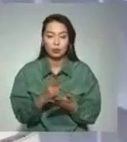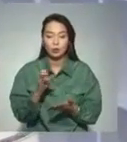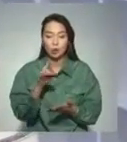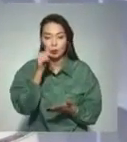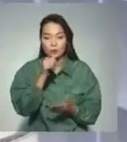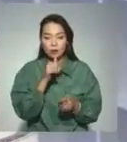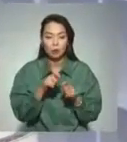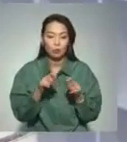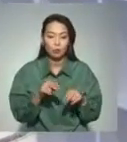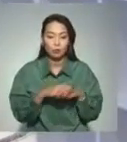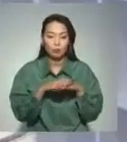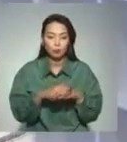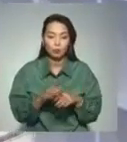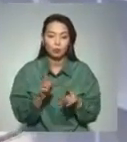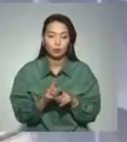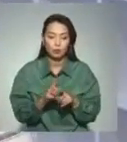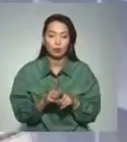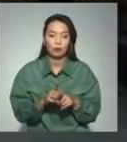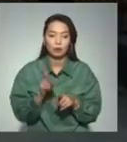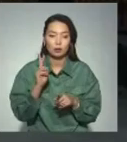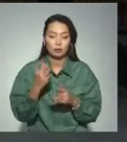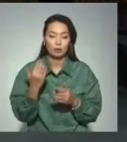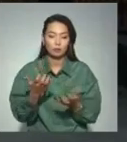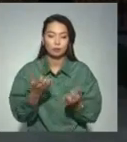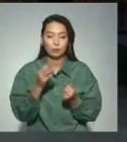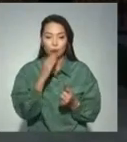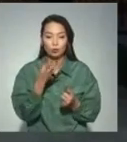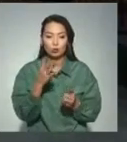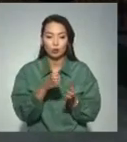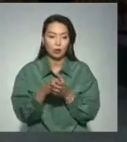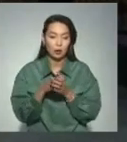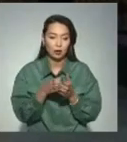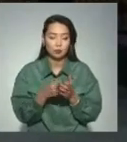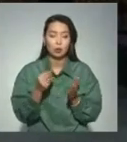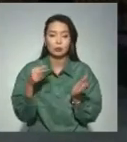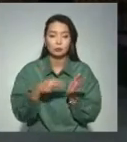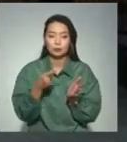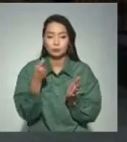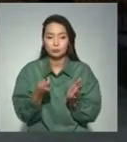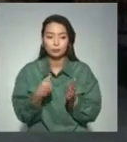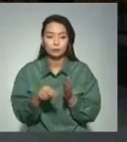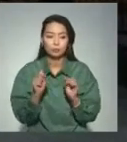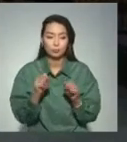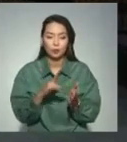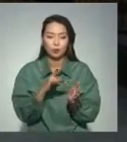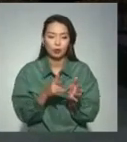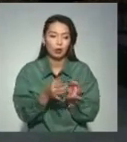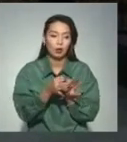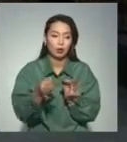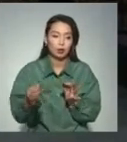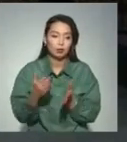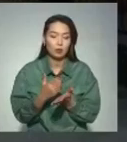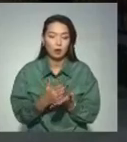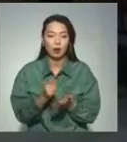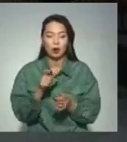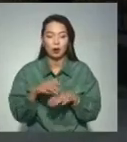ұсынған субсидия, оны 4 теңгедегі тұрғындар ала алады. Сарапшылар арзан үйді табуға болады дейді, бірақ ол тек қала сыртында. Халыққа